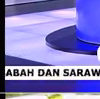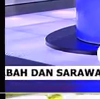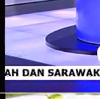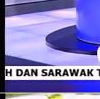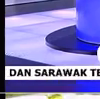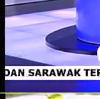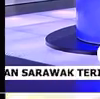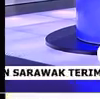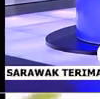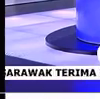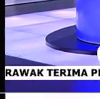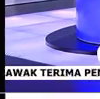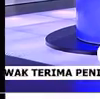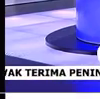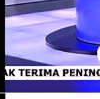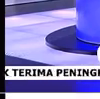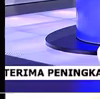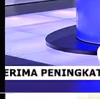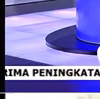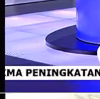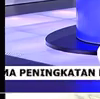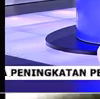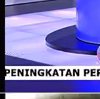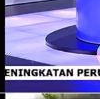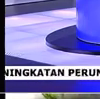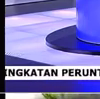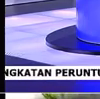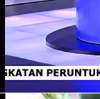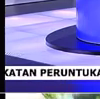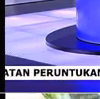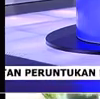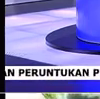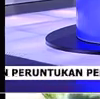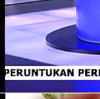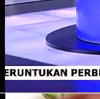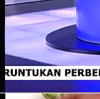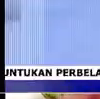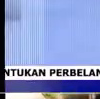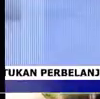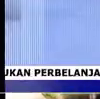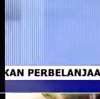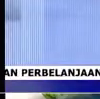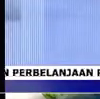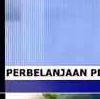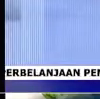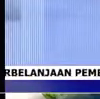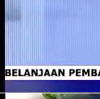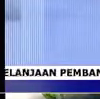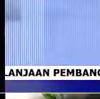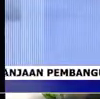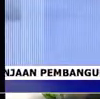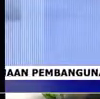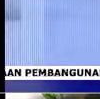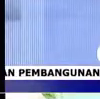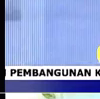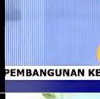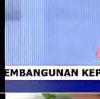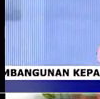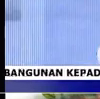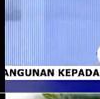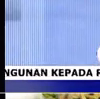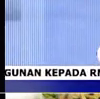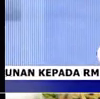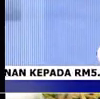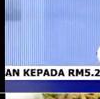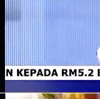2022 keseluruhannya 332.1 bilion ringgit peruntukan untuk bajet 2022, iaitu